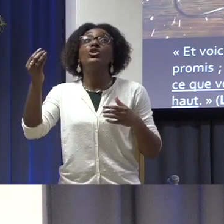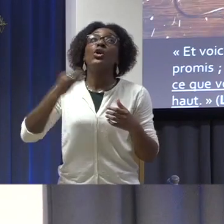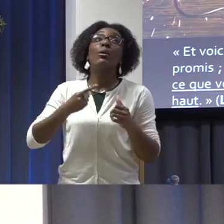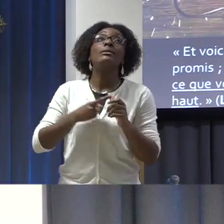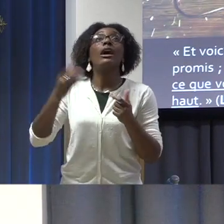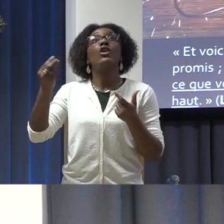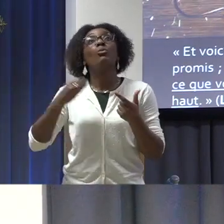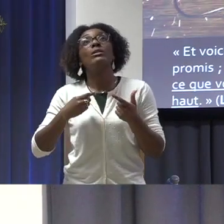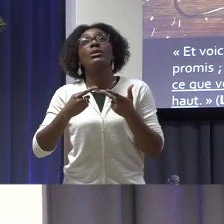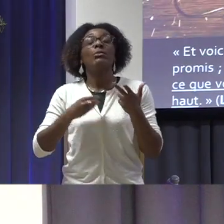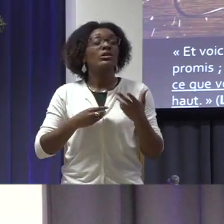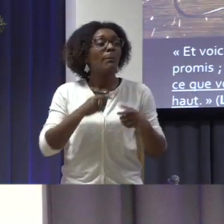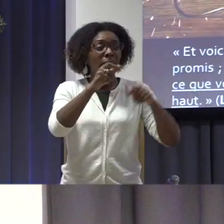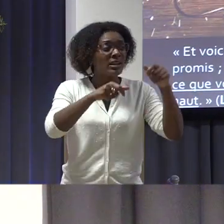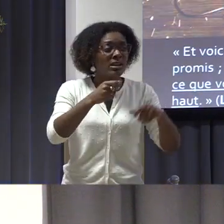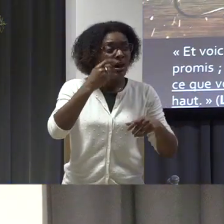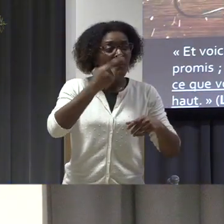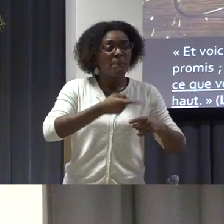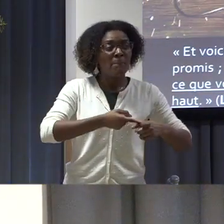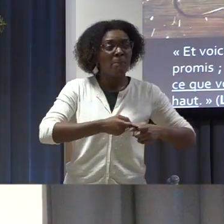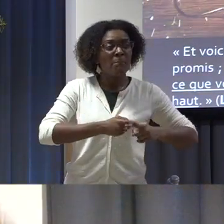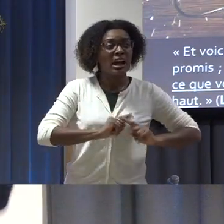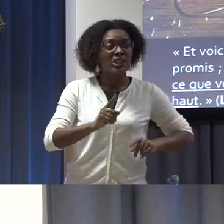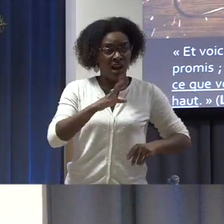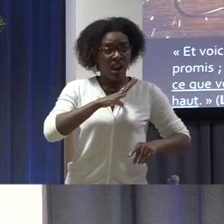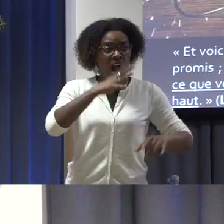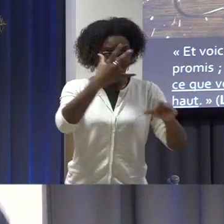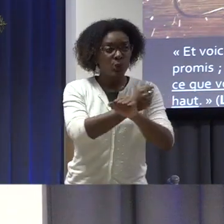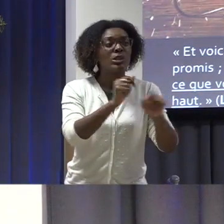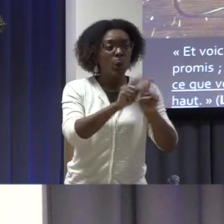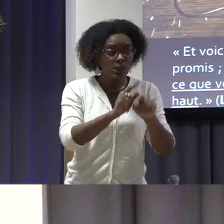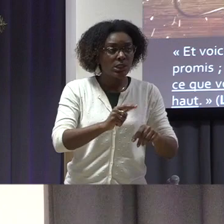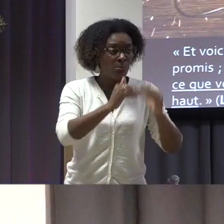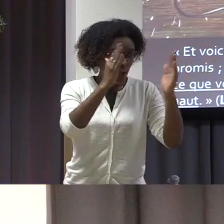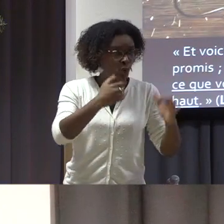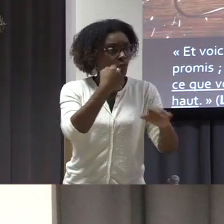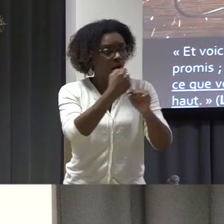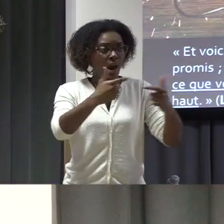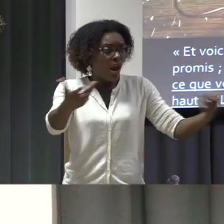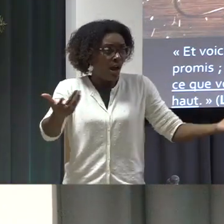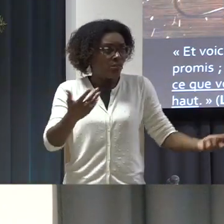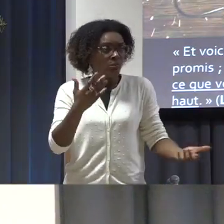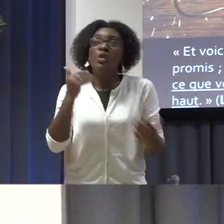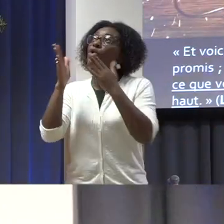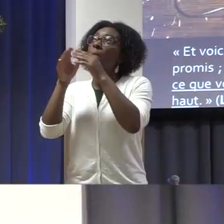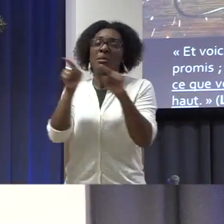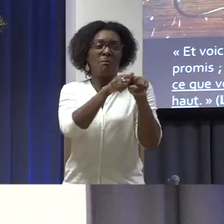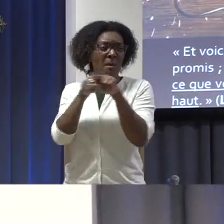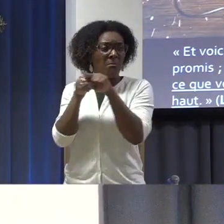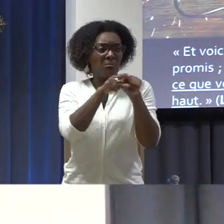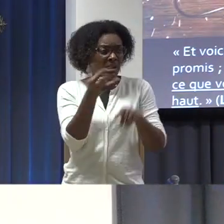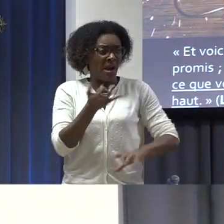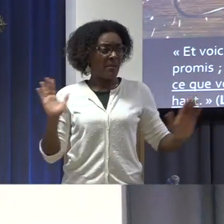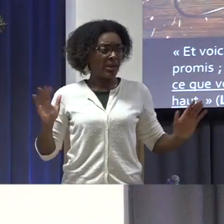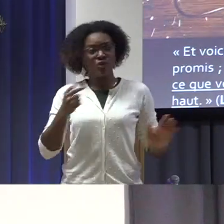en quoi serait ce différent d'eux j'ai dit à dieu plus de toi dans ma vie et parce que c'est ça la clé jésus dit